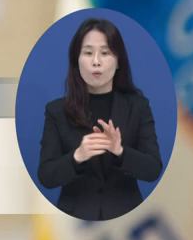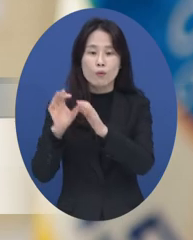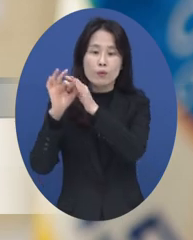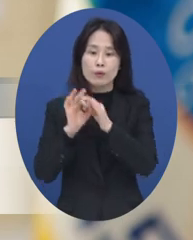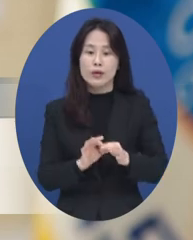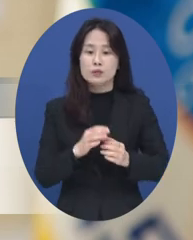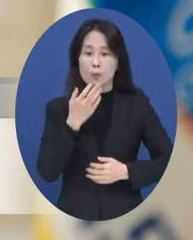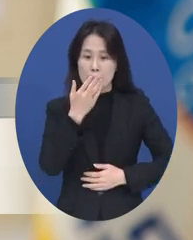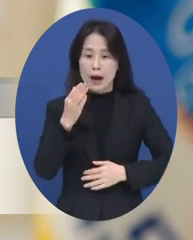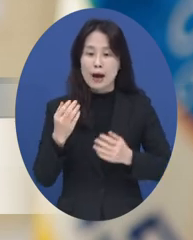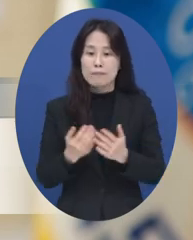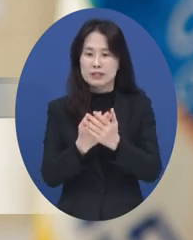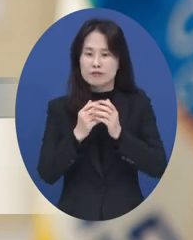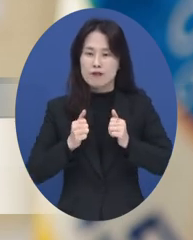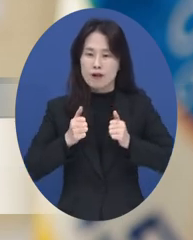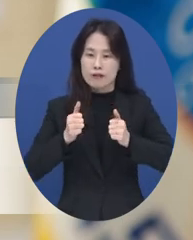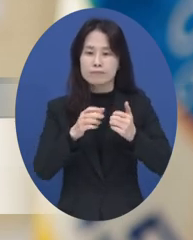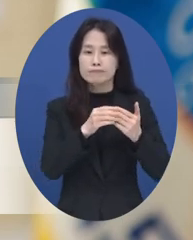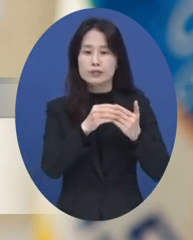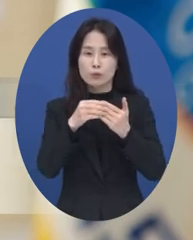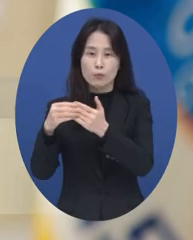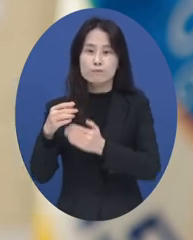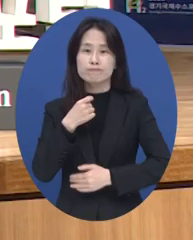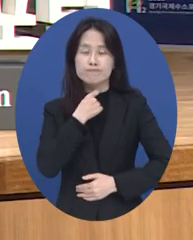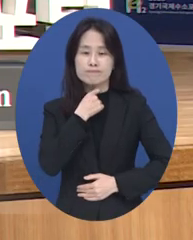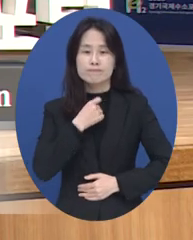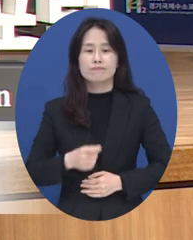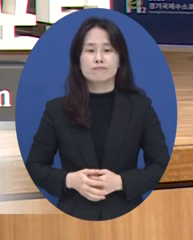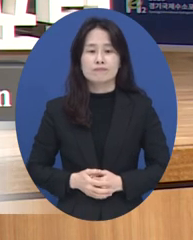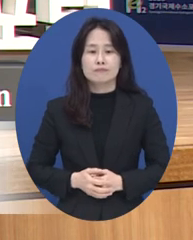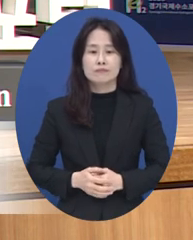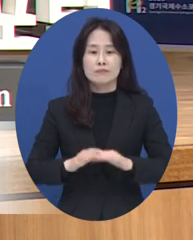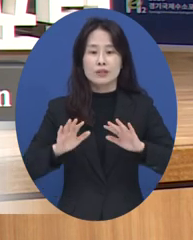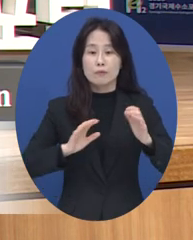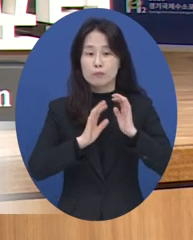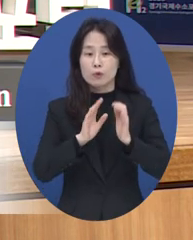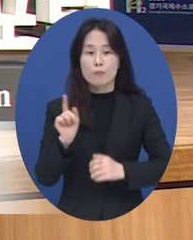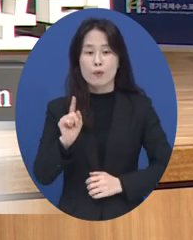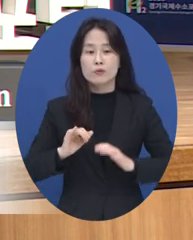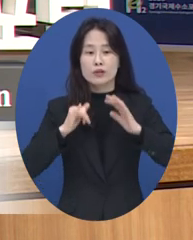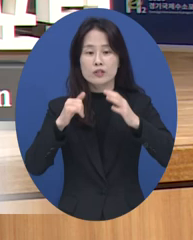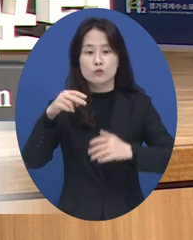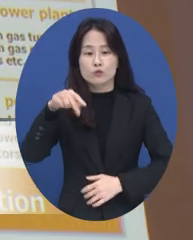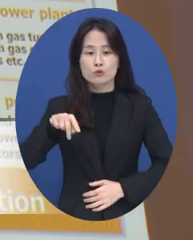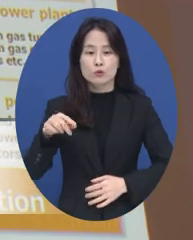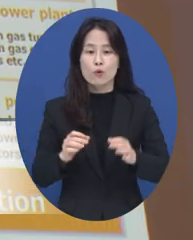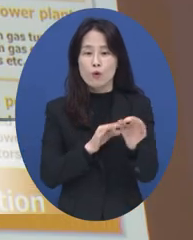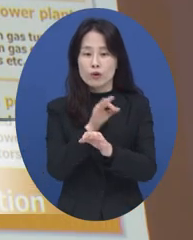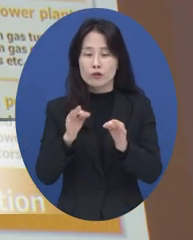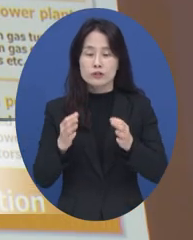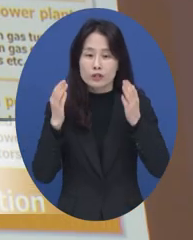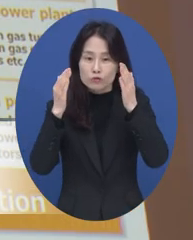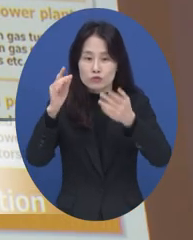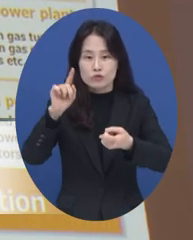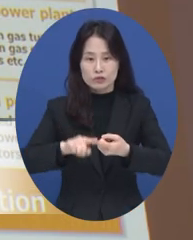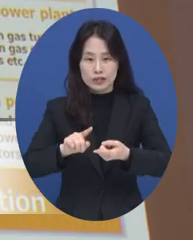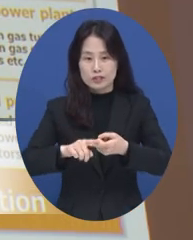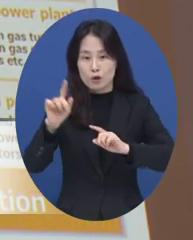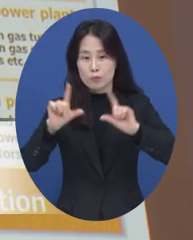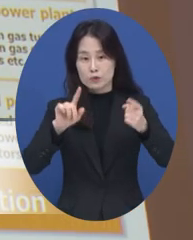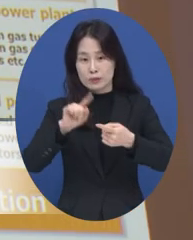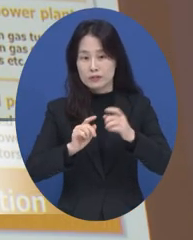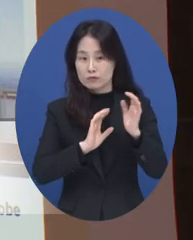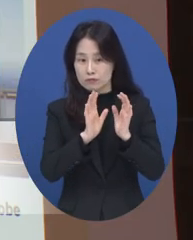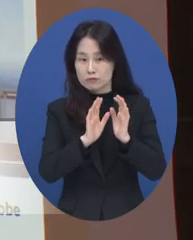지속가능한 발전 을 열심히 이끌어 가겠습니다 이번 포럼에서는 세계 수소 경제 동향에 대해 담론을 나누고